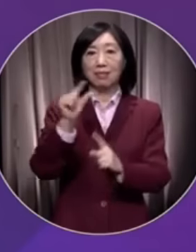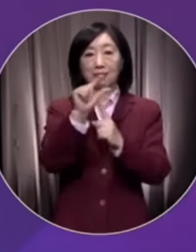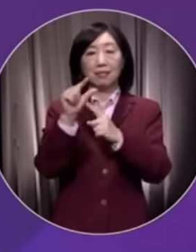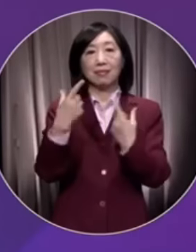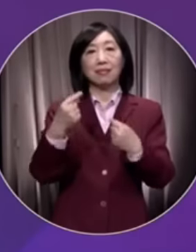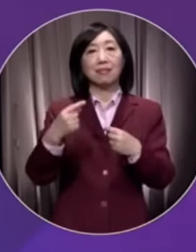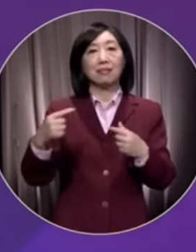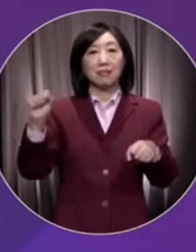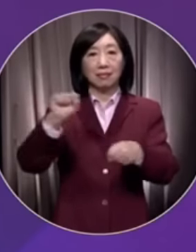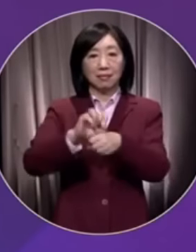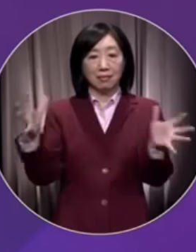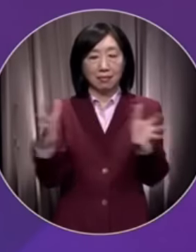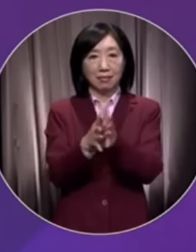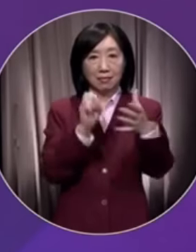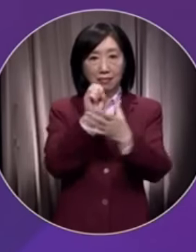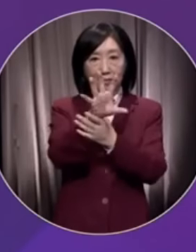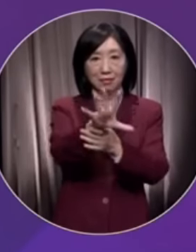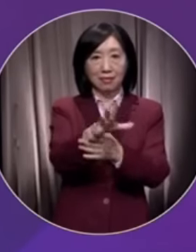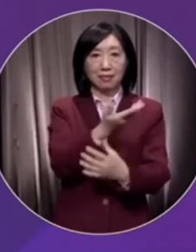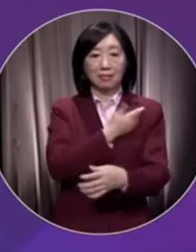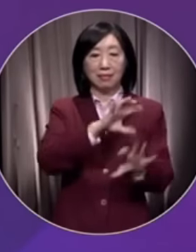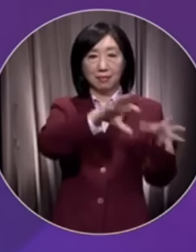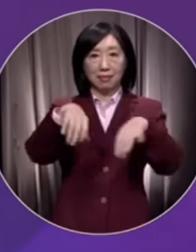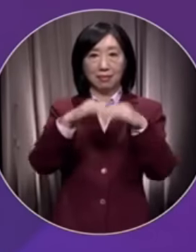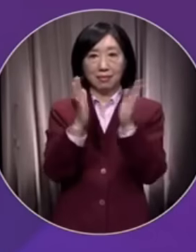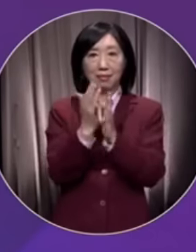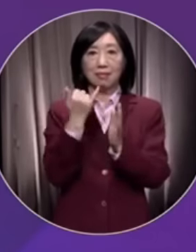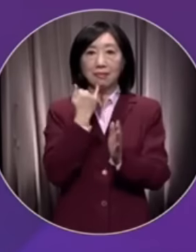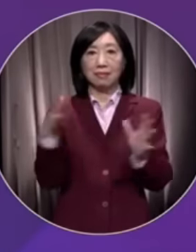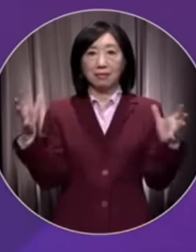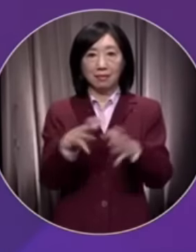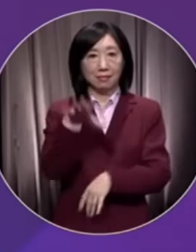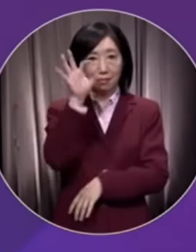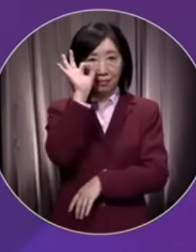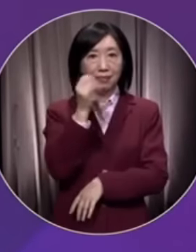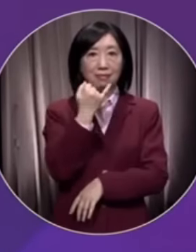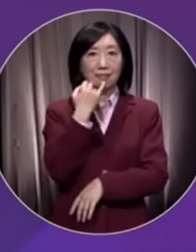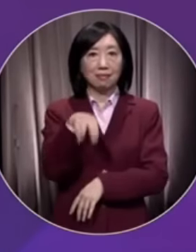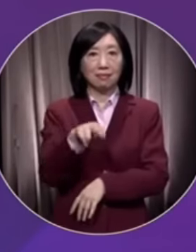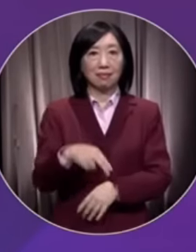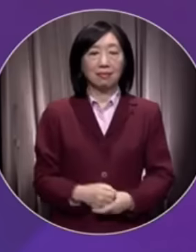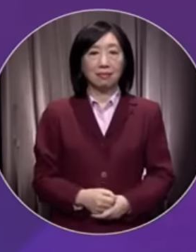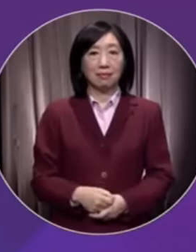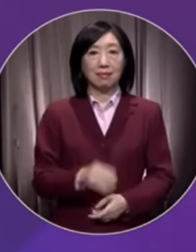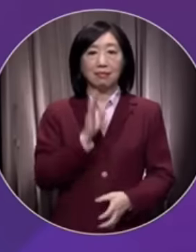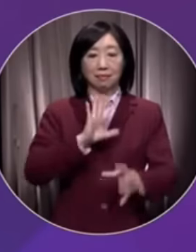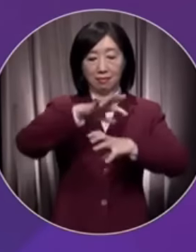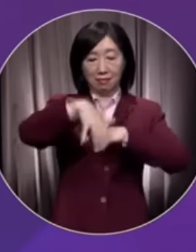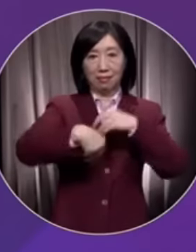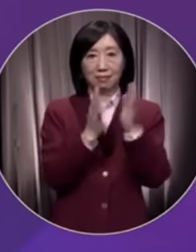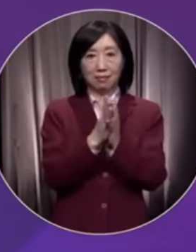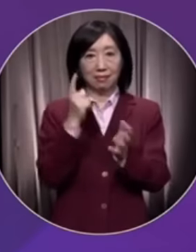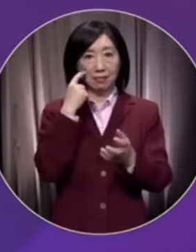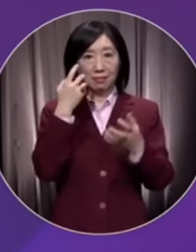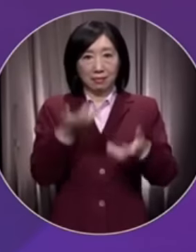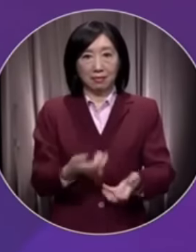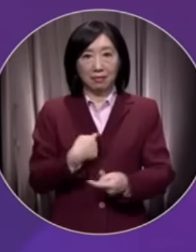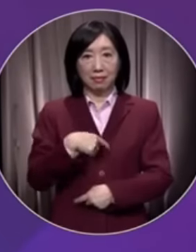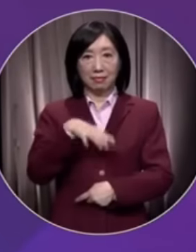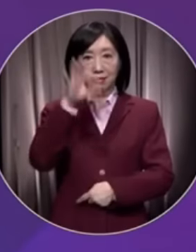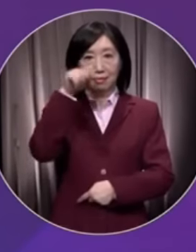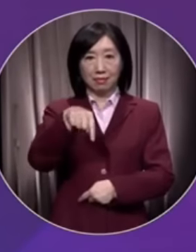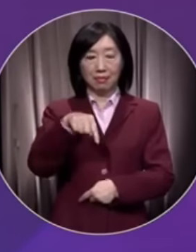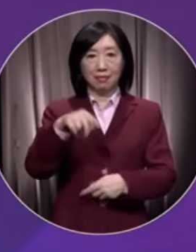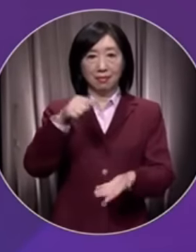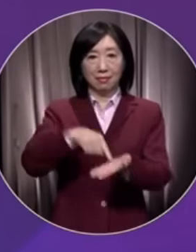加入直播，让全世界的朋友们都能够同步收看得到。真的是全球都在关注咱们台湾的这一